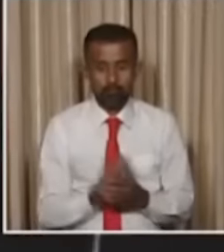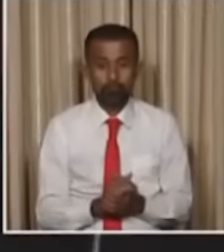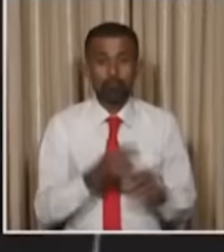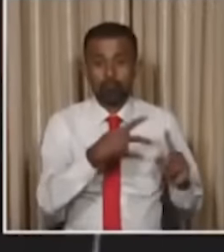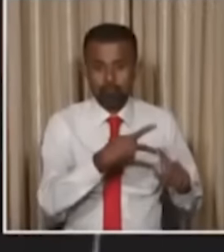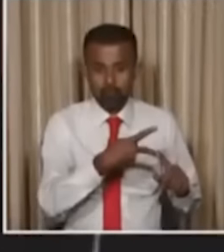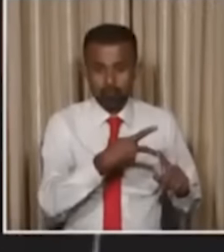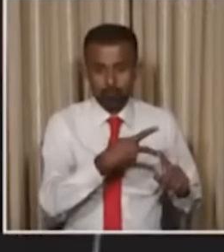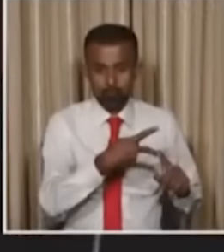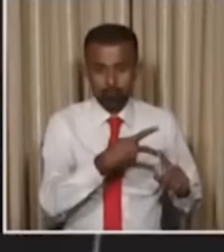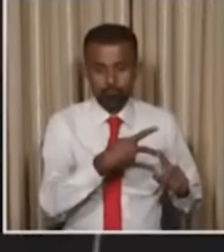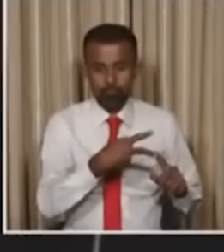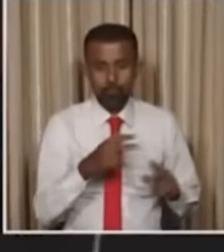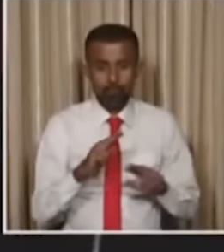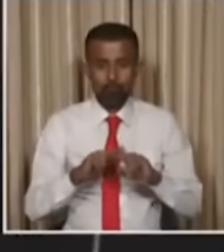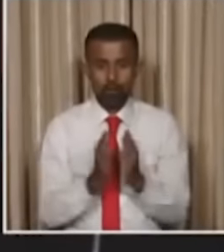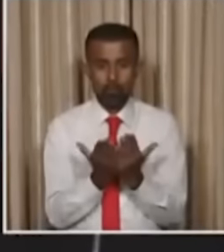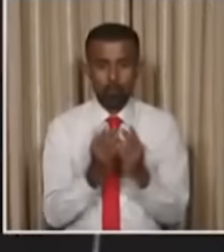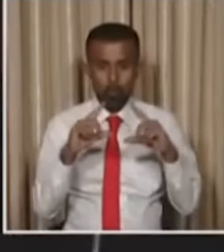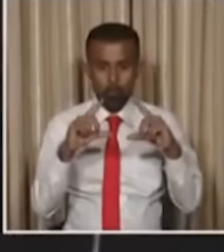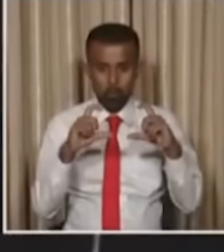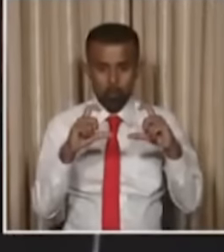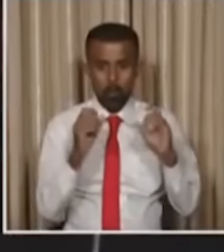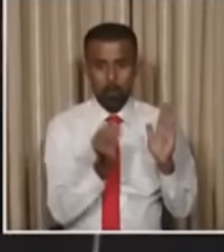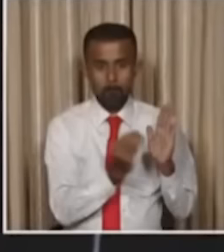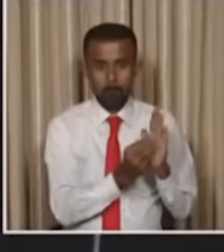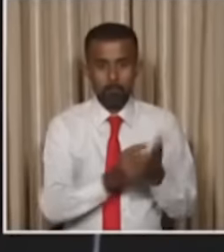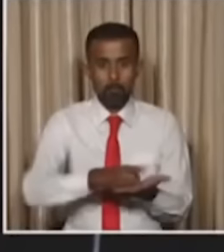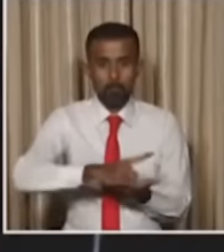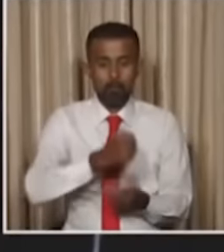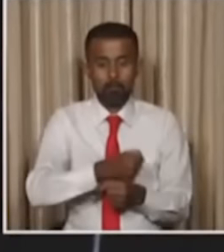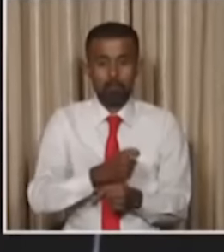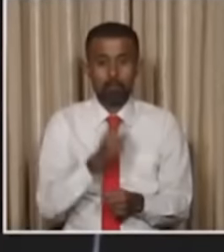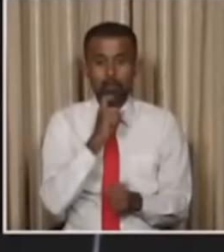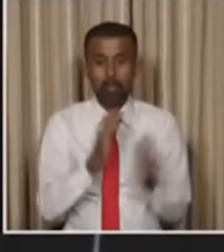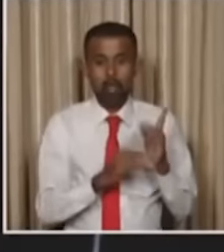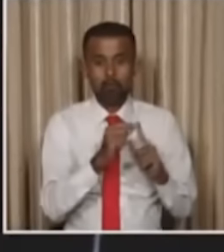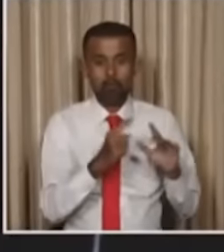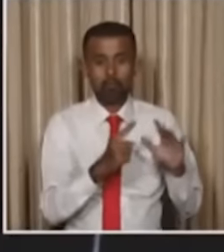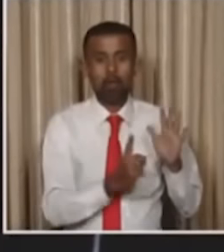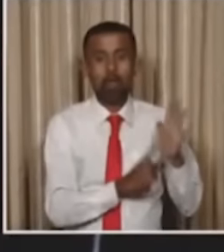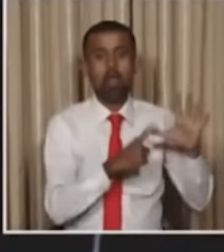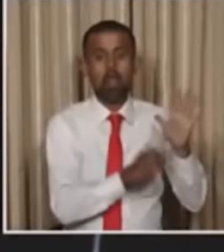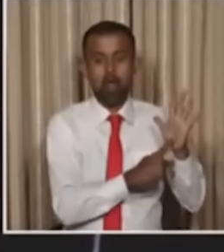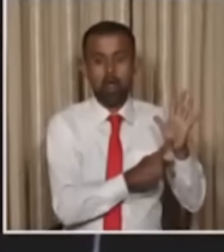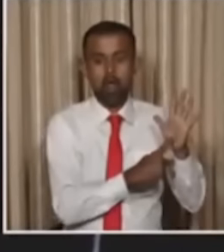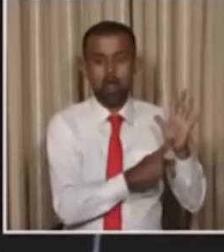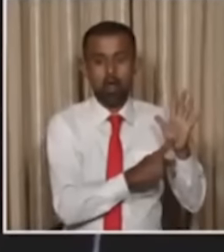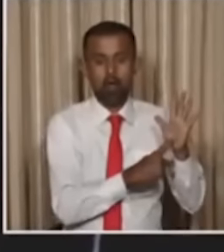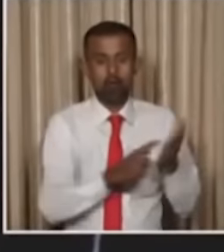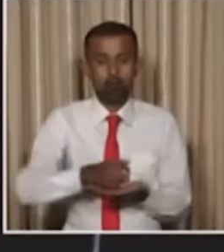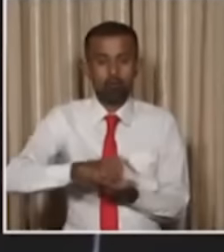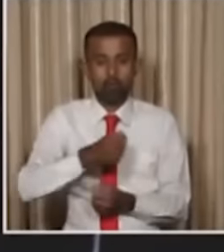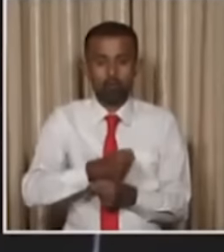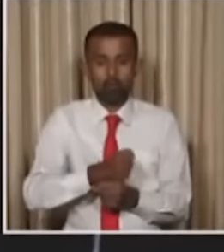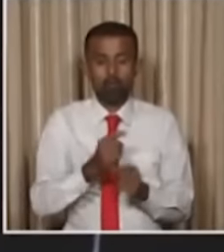එක මගේ මේ Facebook එකේ ෆොටෝ එකක් තියෙනවා මාලිමා ආණ්ඩුවේ අධිකරණ ඇමති ලාල්කාන්ත කියලා. එතකොට මාලිමා ආණ්ඩුවේ